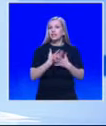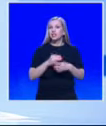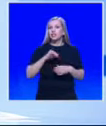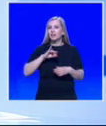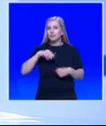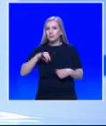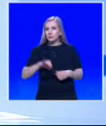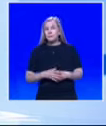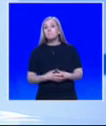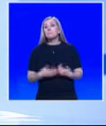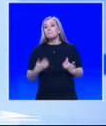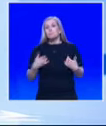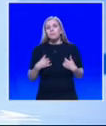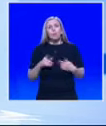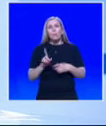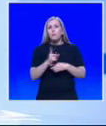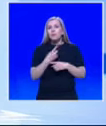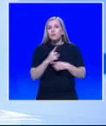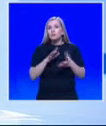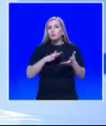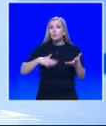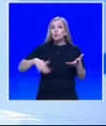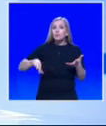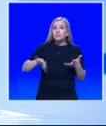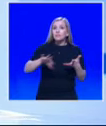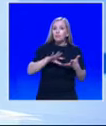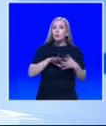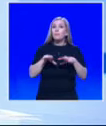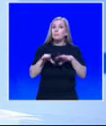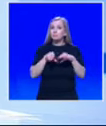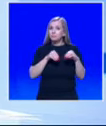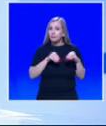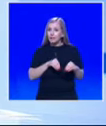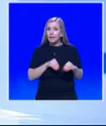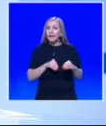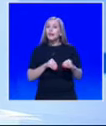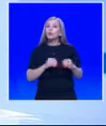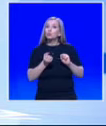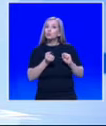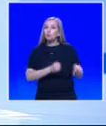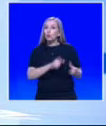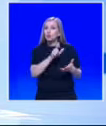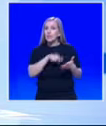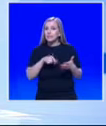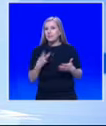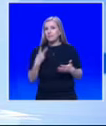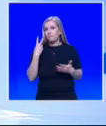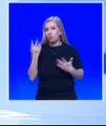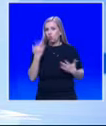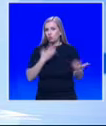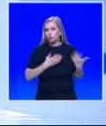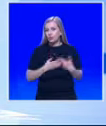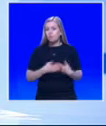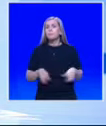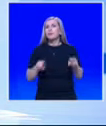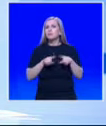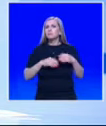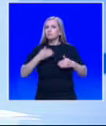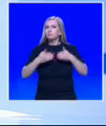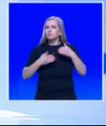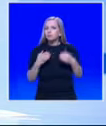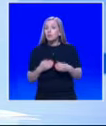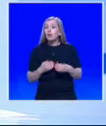почти маратонен ритъм управляващото мнозинство прие конституционните текстове на второ четене. Със същото темпо от опозицията се готвят